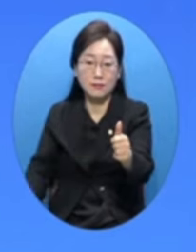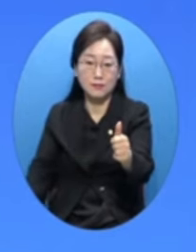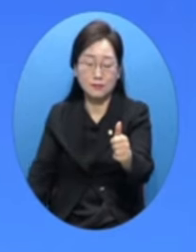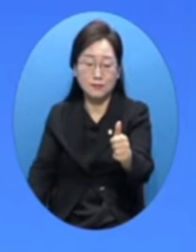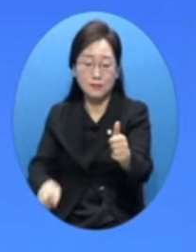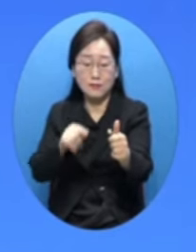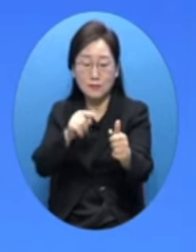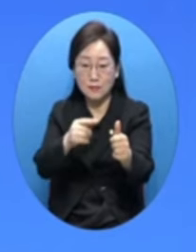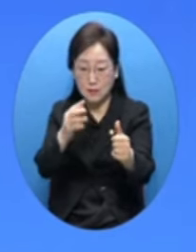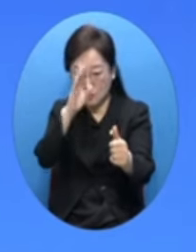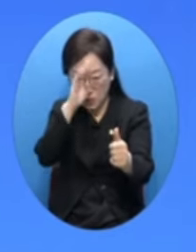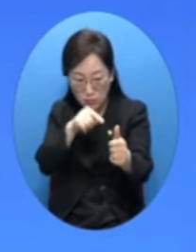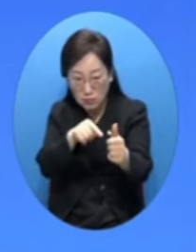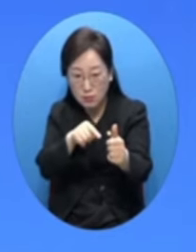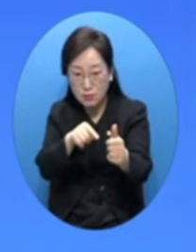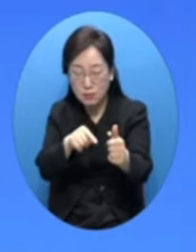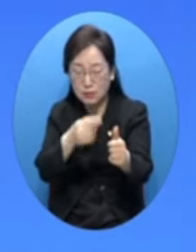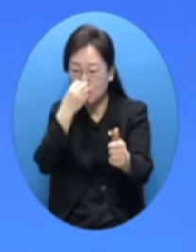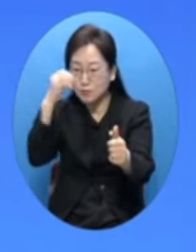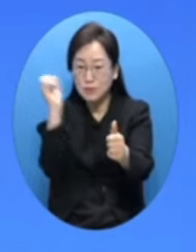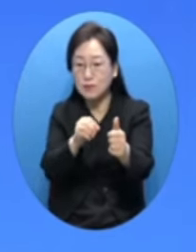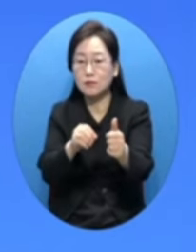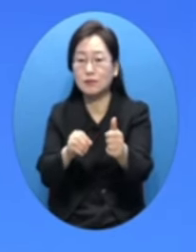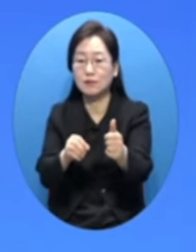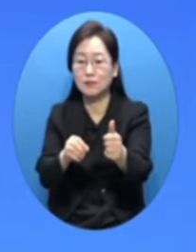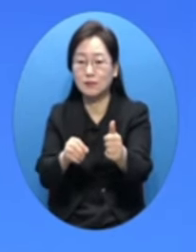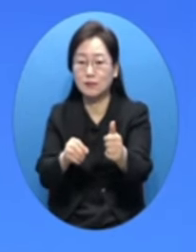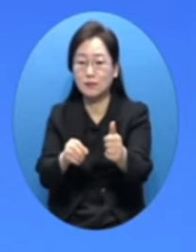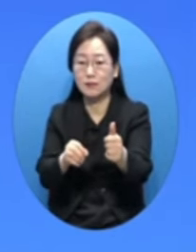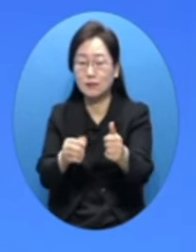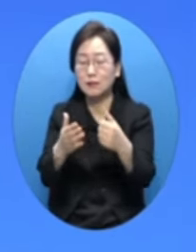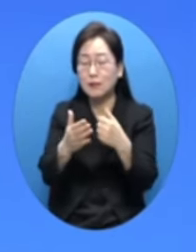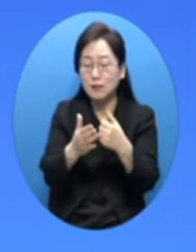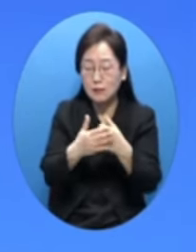한센병 환자들을 멸시하고 그래서 저들이